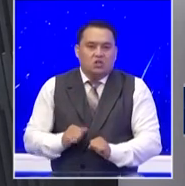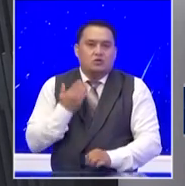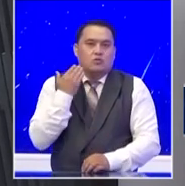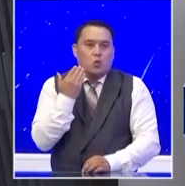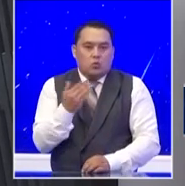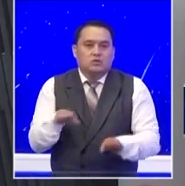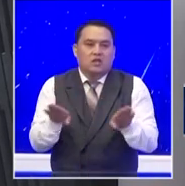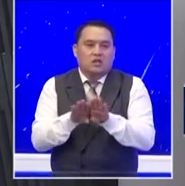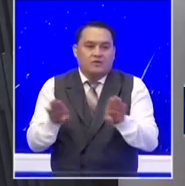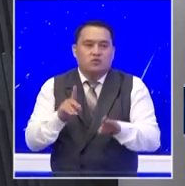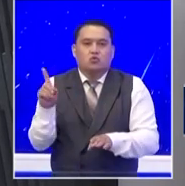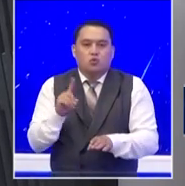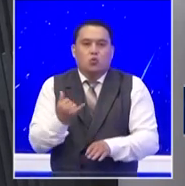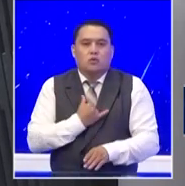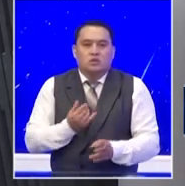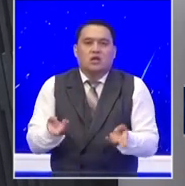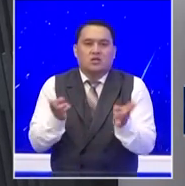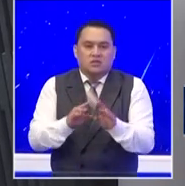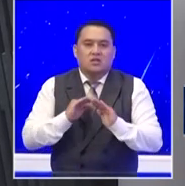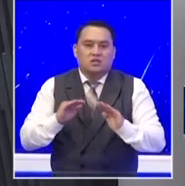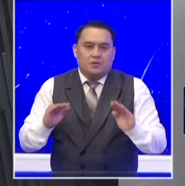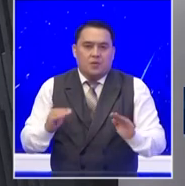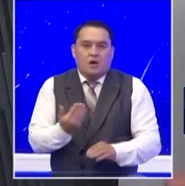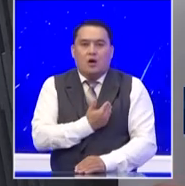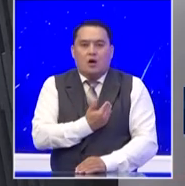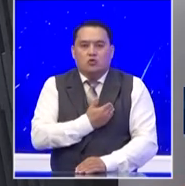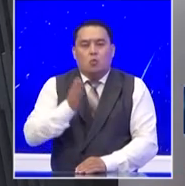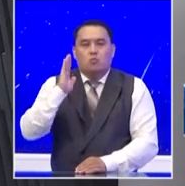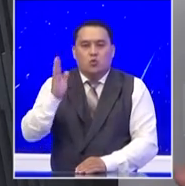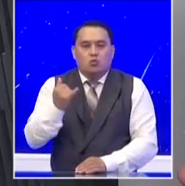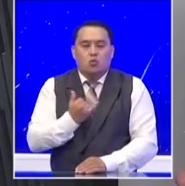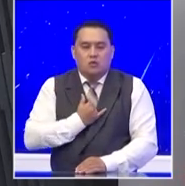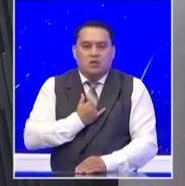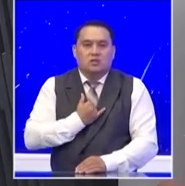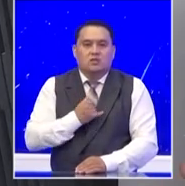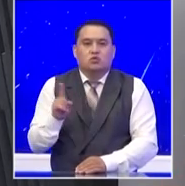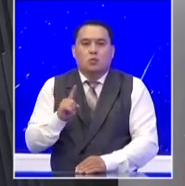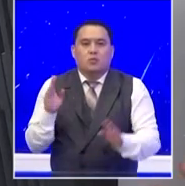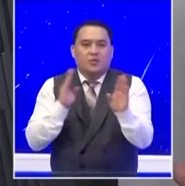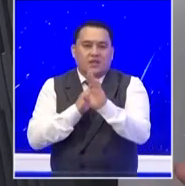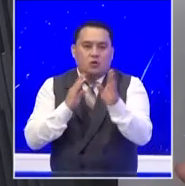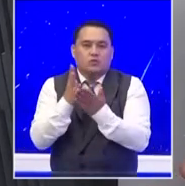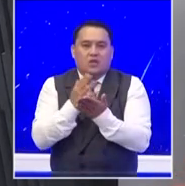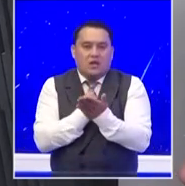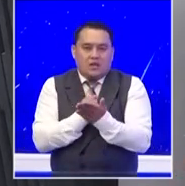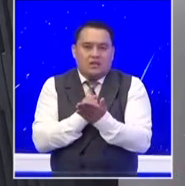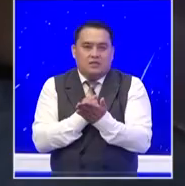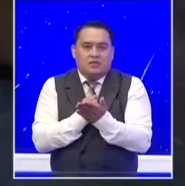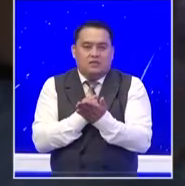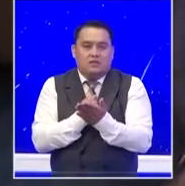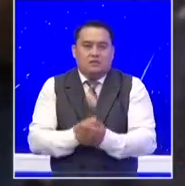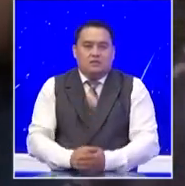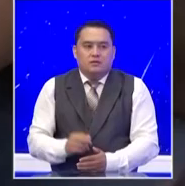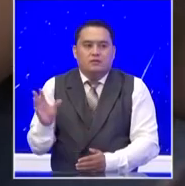соответственно, что останется нашим детям? Я хочу, чтобы будущее было у нас детей, чтобы природа сохранилась, как она есть.